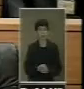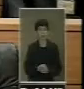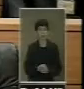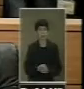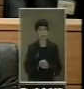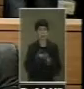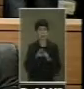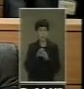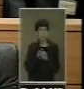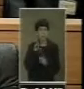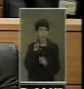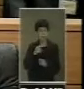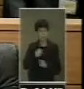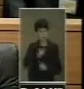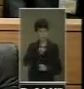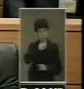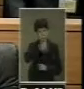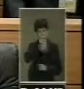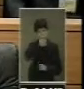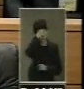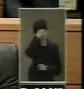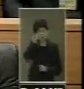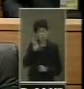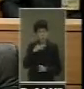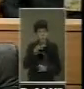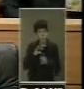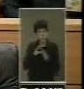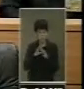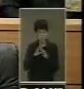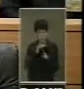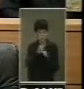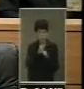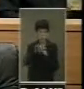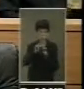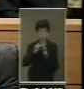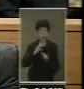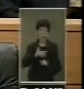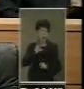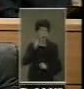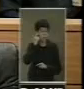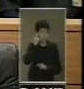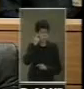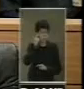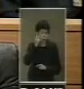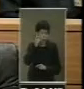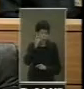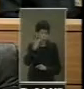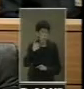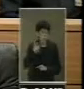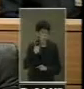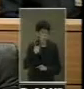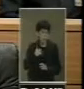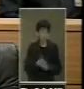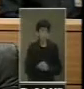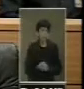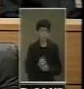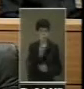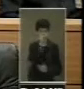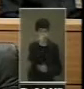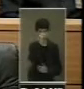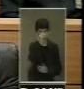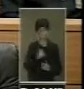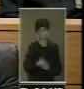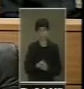ท่านอาจารย์สมเกียรติอาจจะโกรธผมแต่ว่าระยะยาวผมคิดว่าจะเข้าใจผมเพราะ